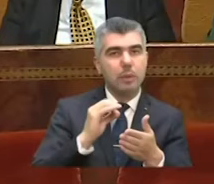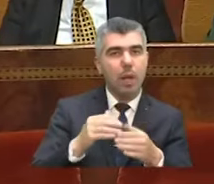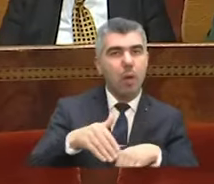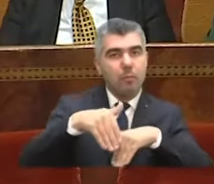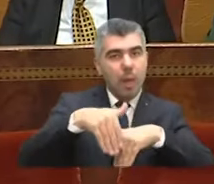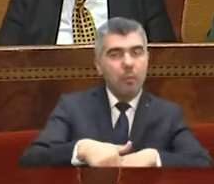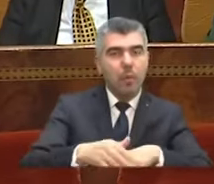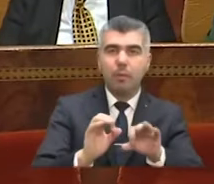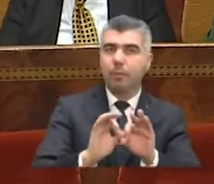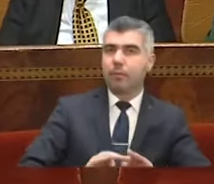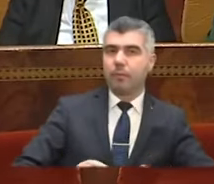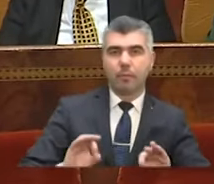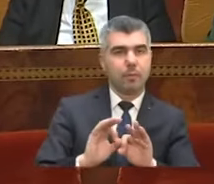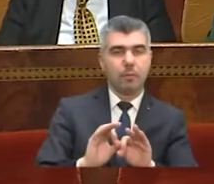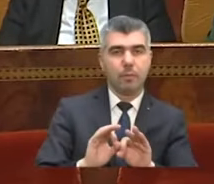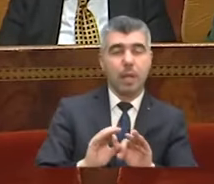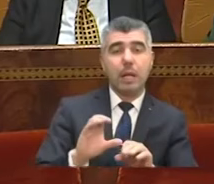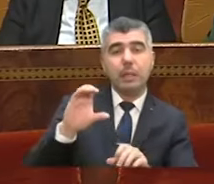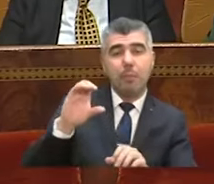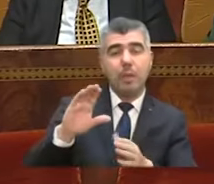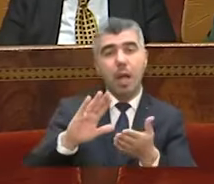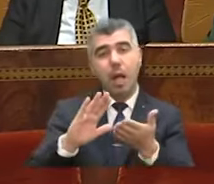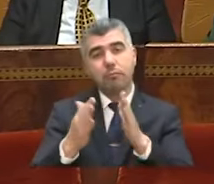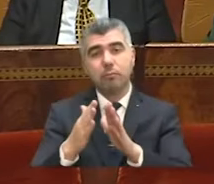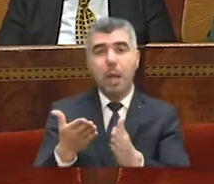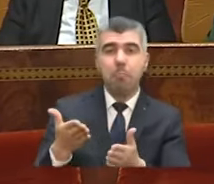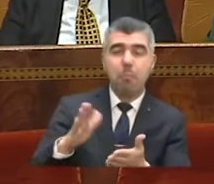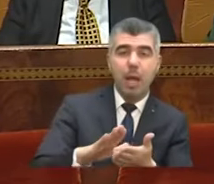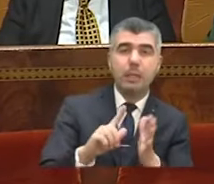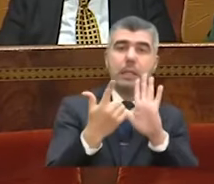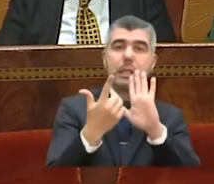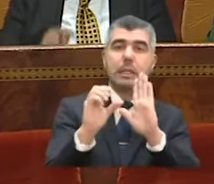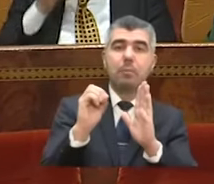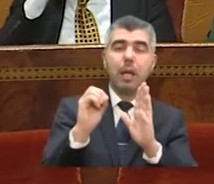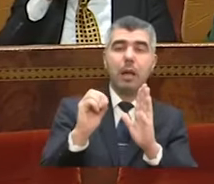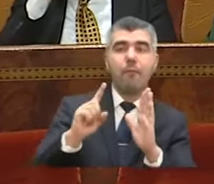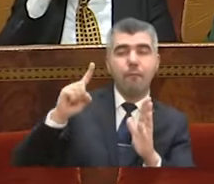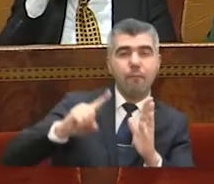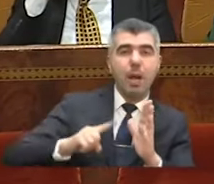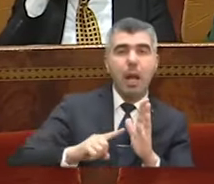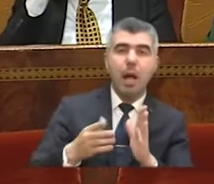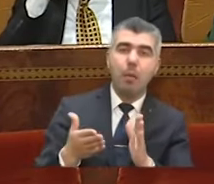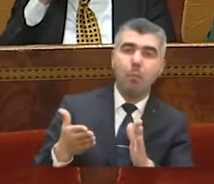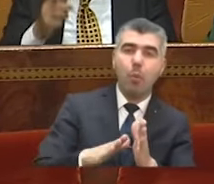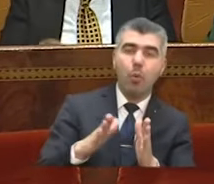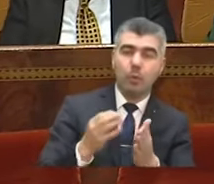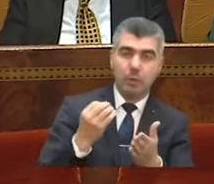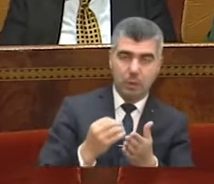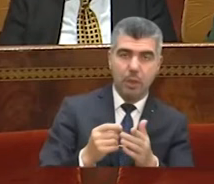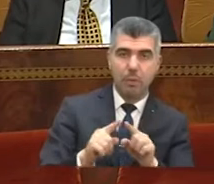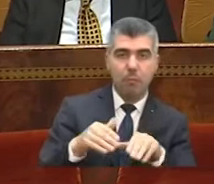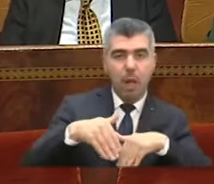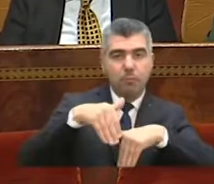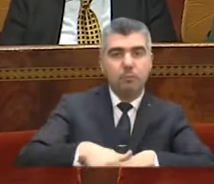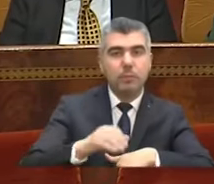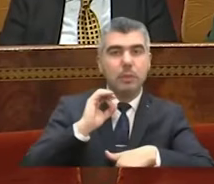الغاية. الدار البيضاء حاليا كيموتوا فيها تقريبا واحد 70 ديال الناس يوميا، ما بين المقبره ديال الغفران وما بين مقبره